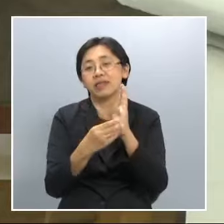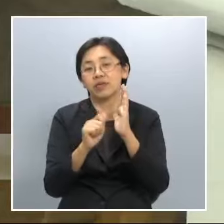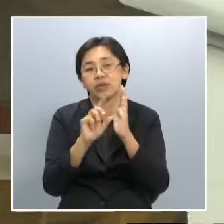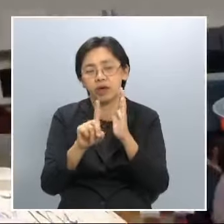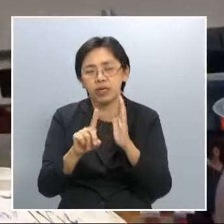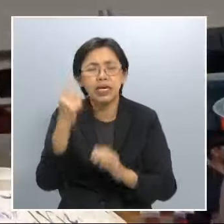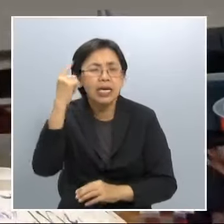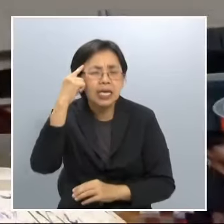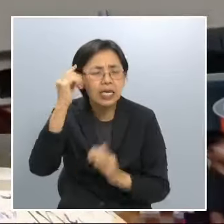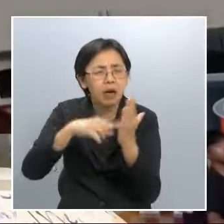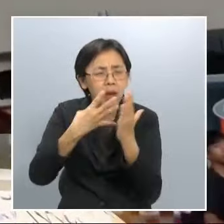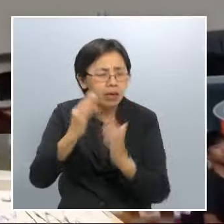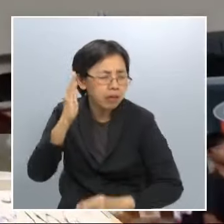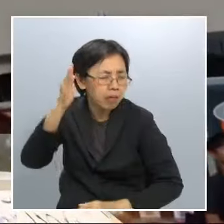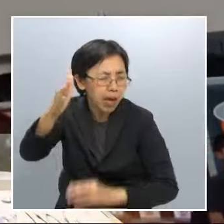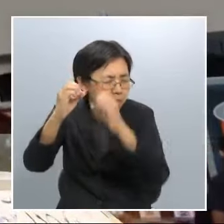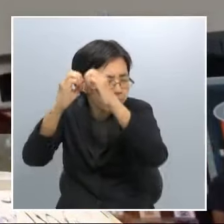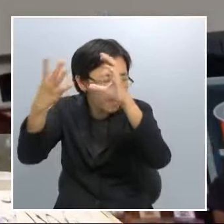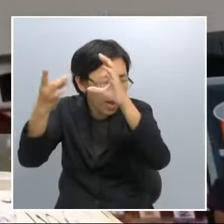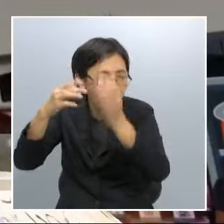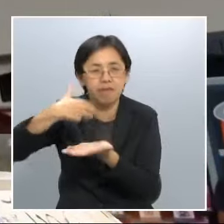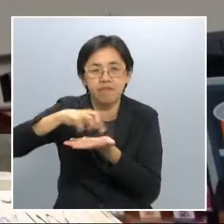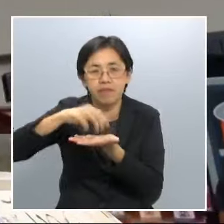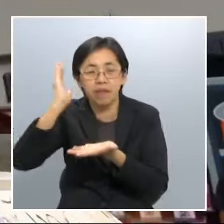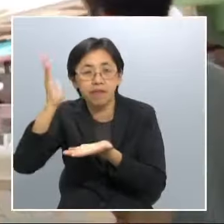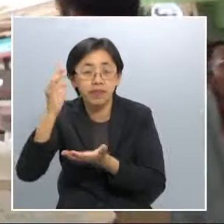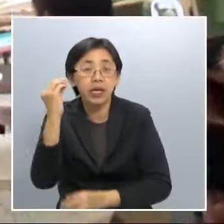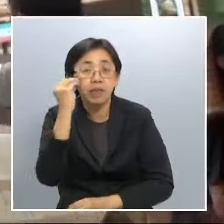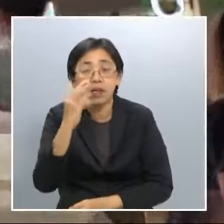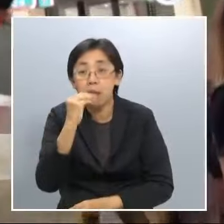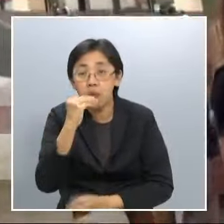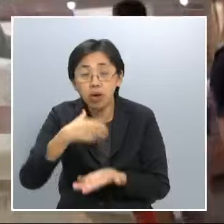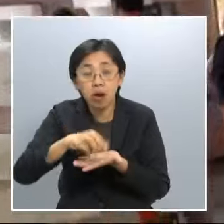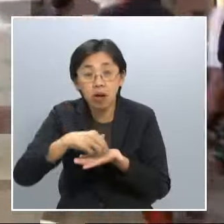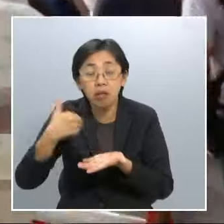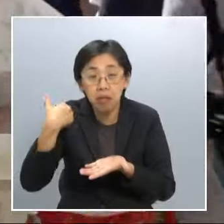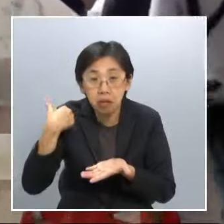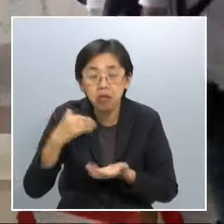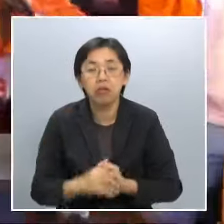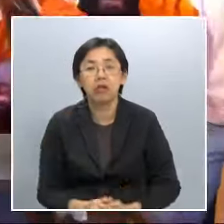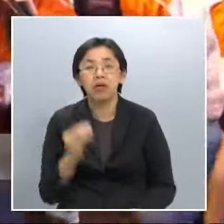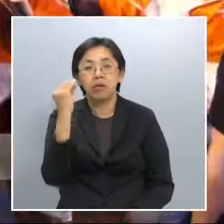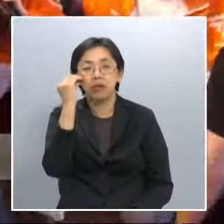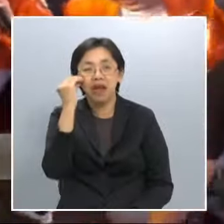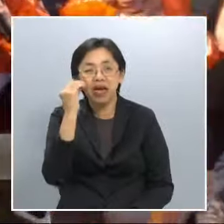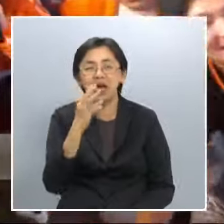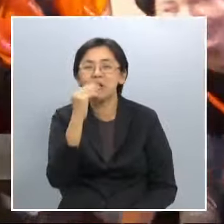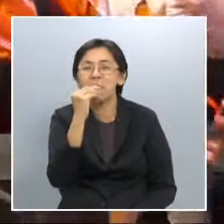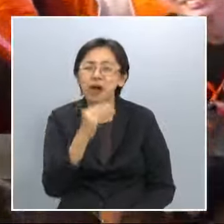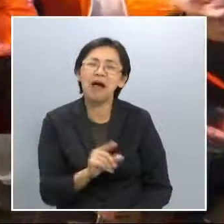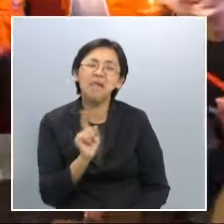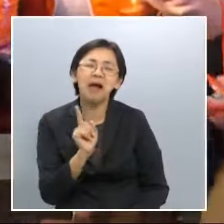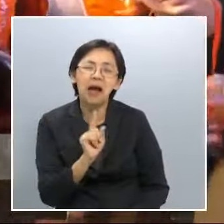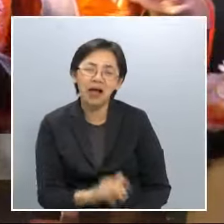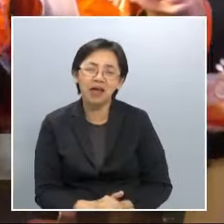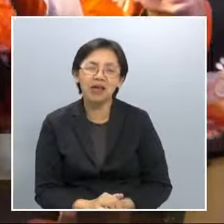วิสัยทัศน์อ่ะมีเสียงคุณพิธาไหมคนพิธามาเนี่ยต้องมีอ้อนลักษณะก็